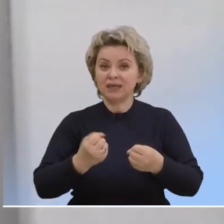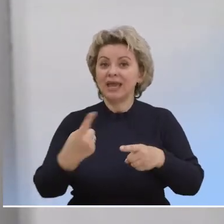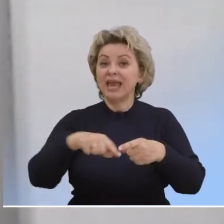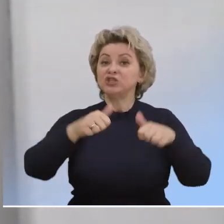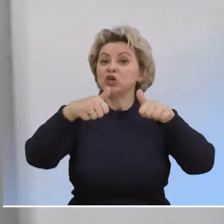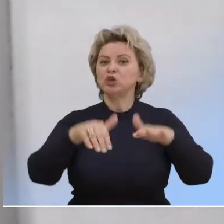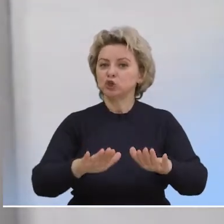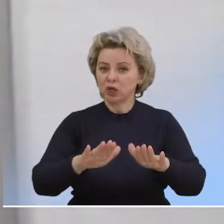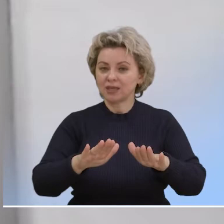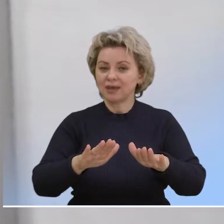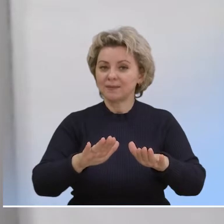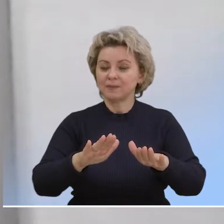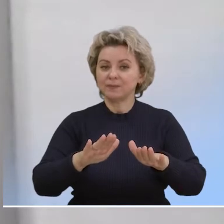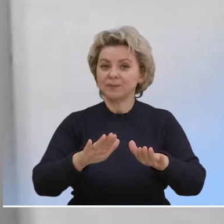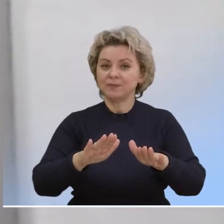принять эти решения